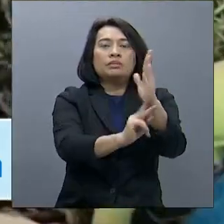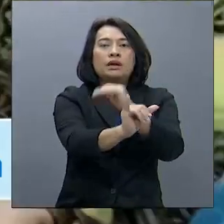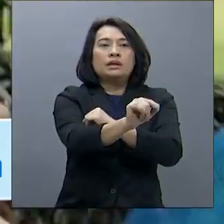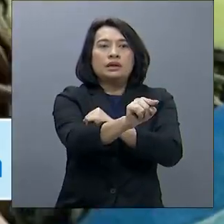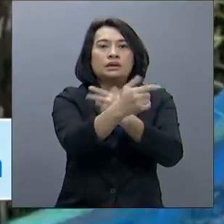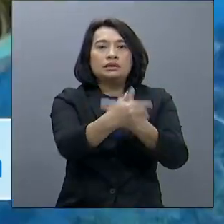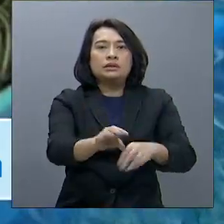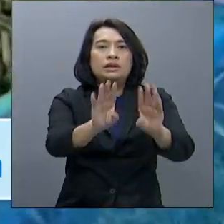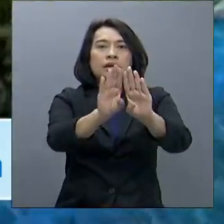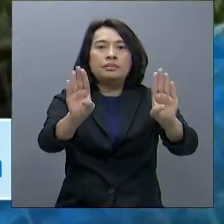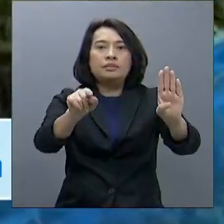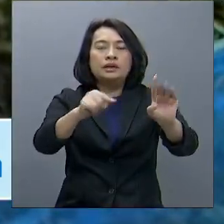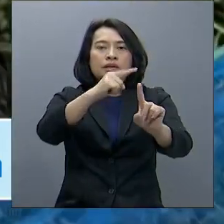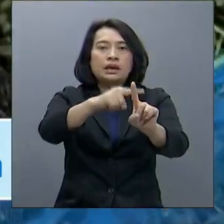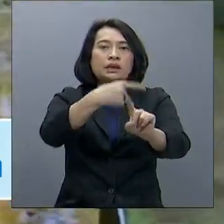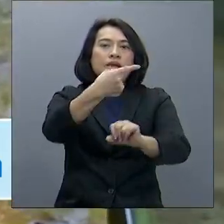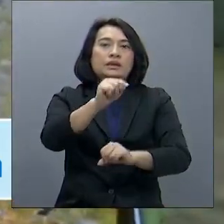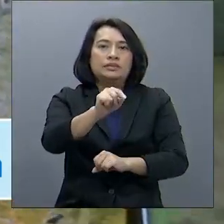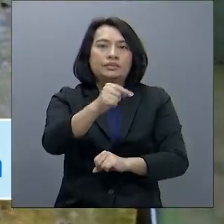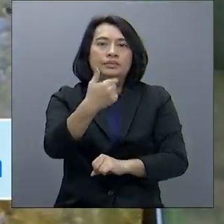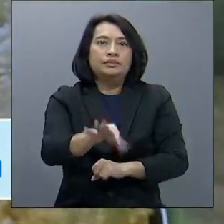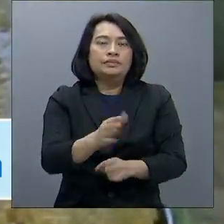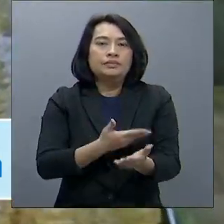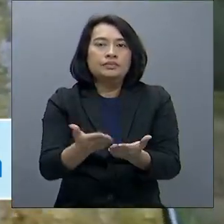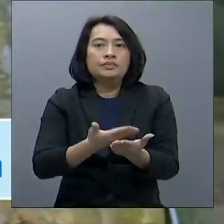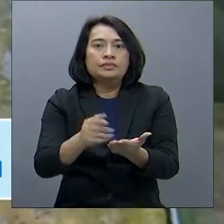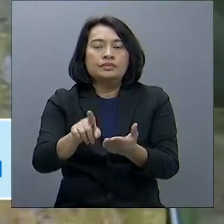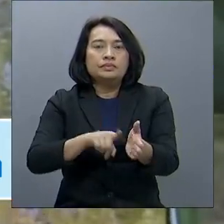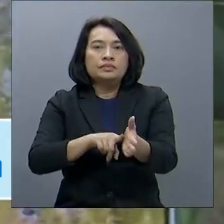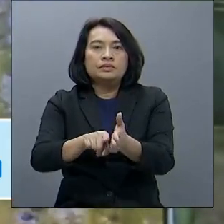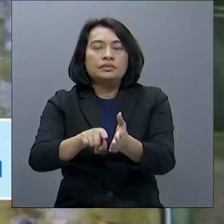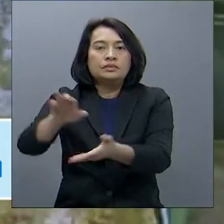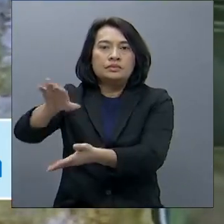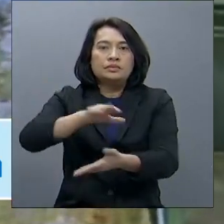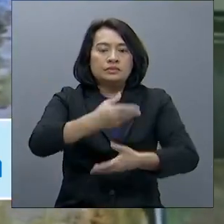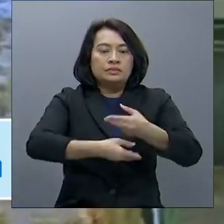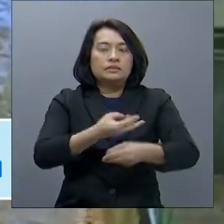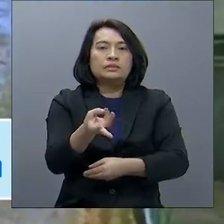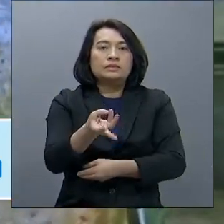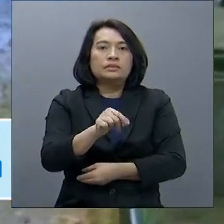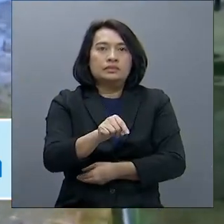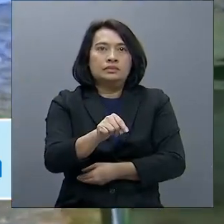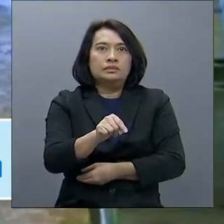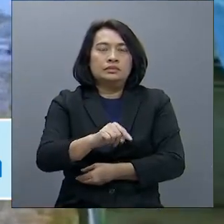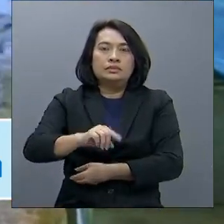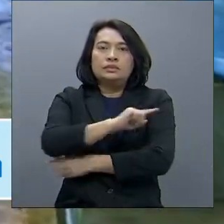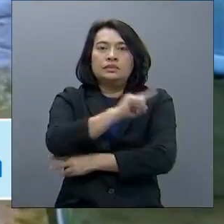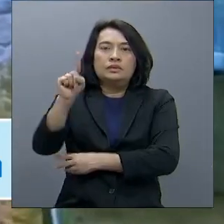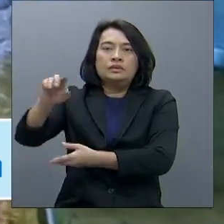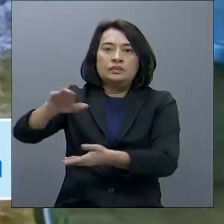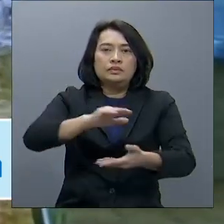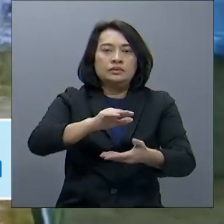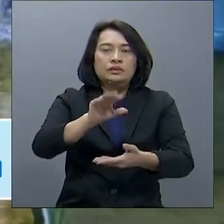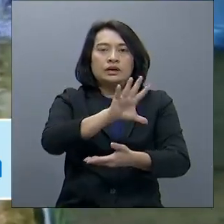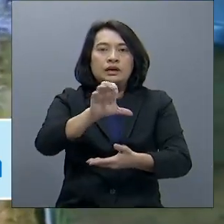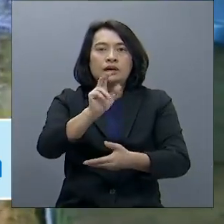าเปิดกิจการได้ไม่ถึงเดือนและเริ่มซื้อไส้เดือนจากชาวบ้านที่นำมาขายจำนวนไม่มากคือรับวันละไม่เกิน500